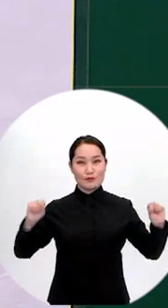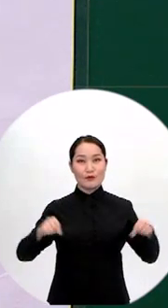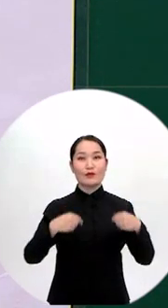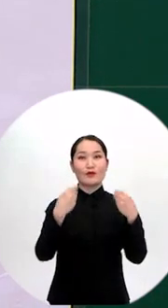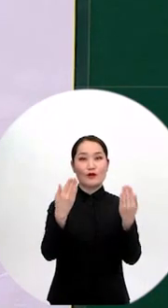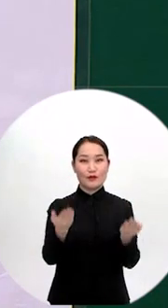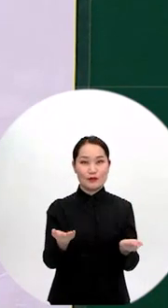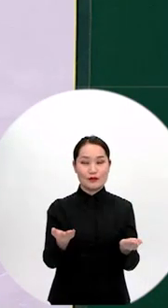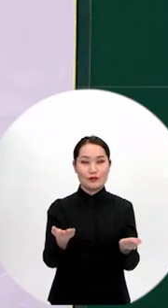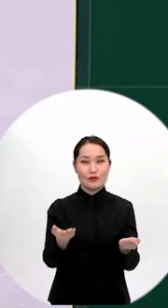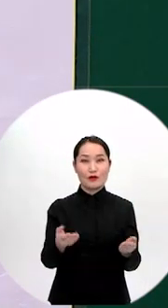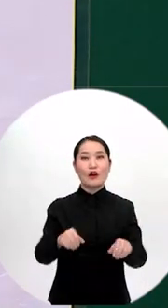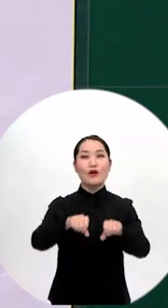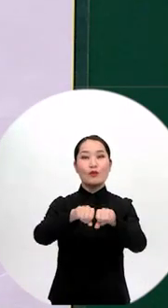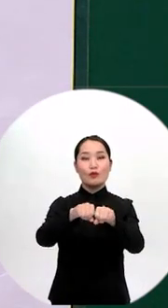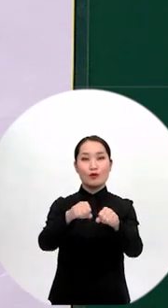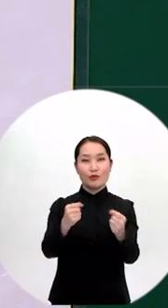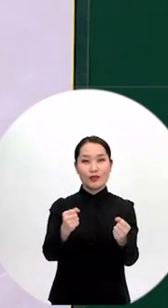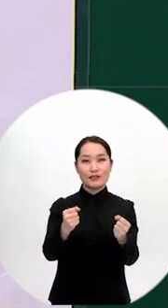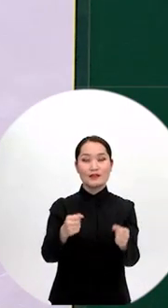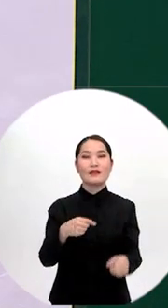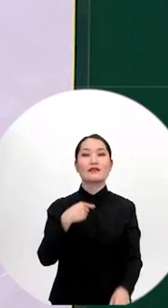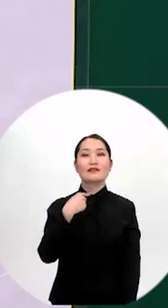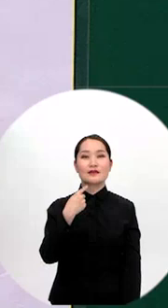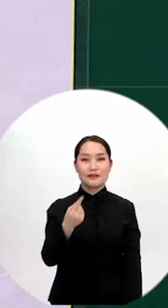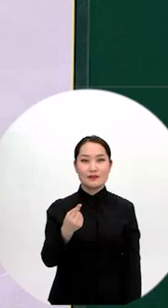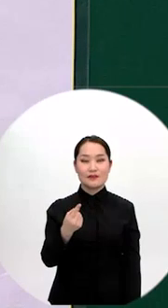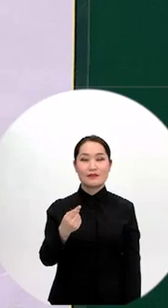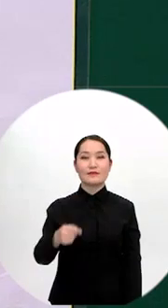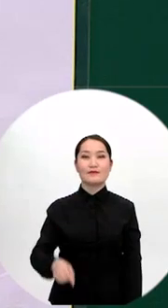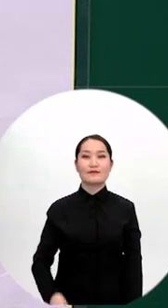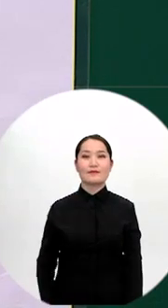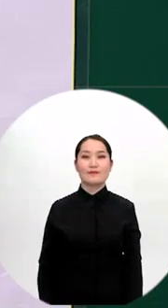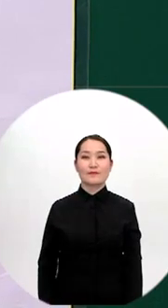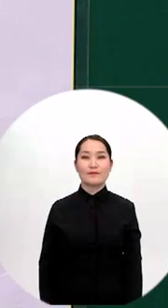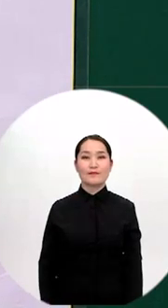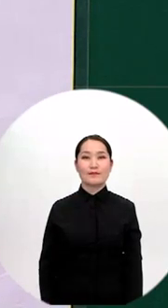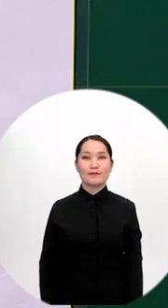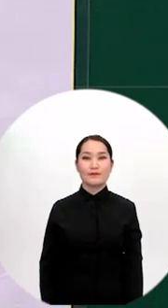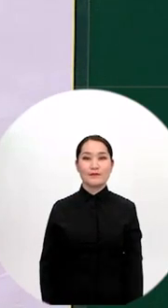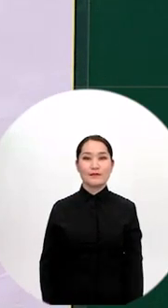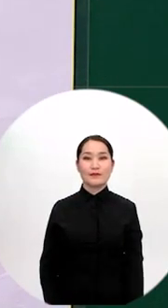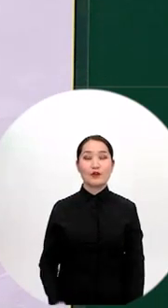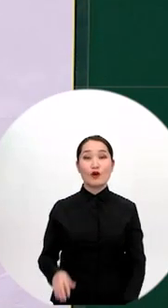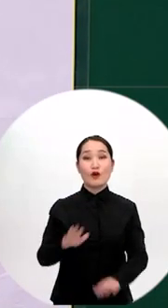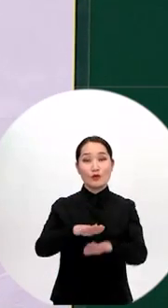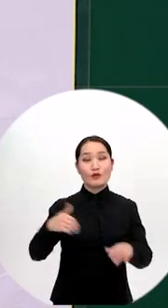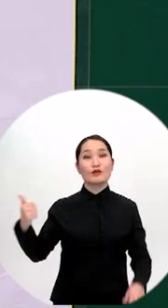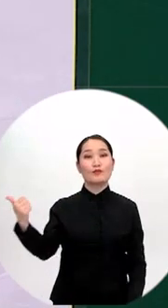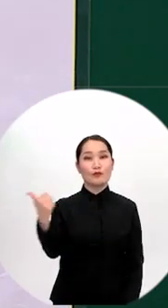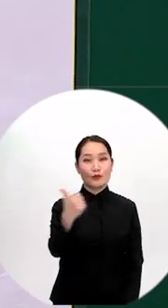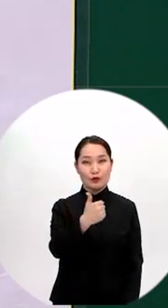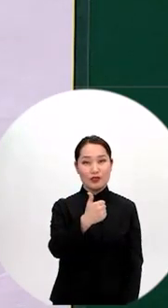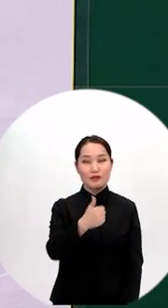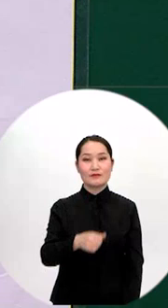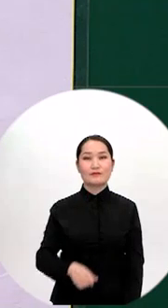сум өгөөд хугал гэв. Бүх хүүхэд